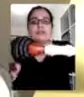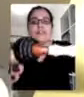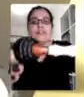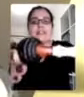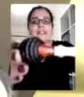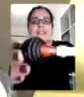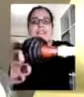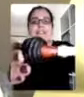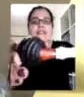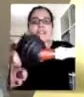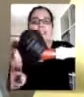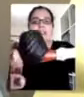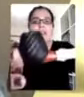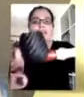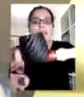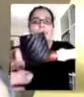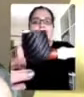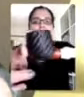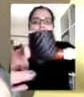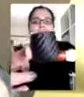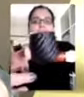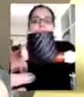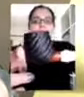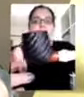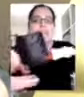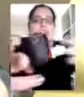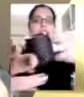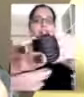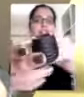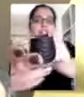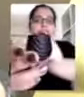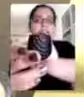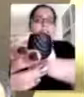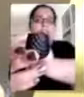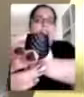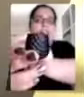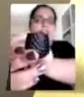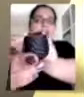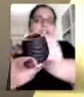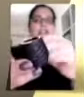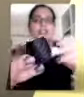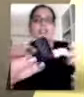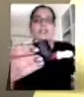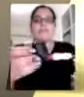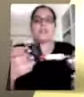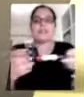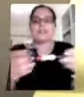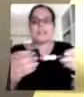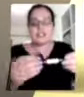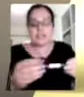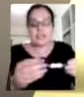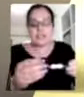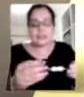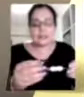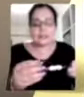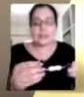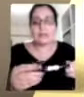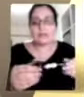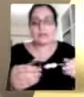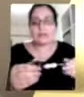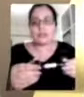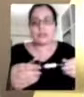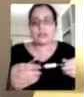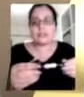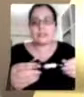Tom'un varisi diyebileceğimiz işçiliğe yavaş yavaş yaklaşmış arkadaş.